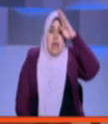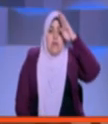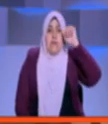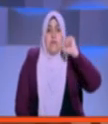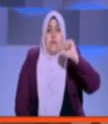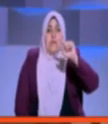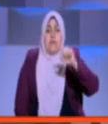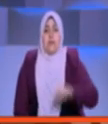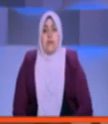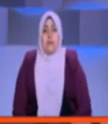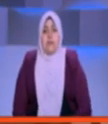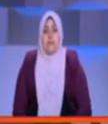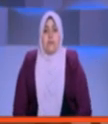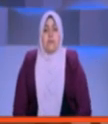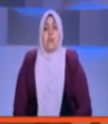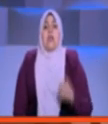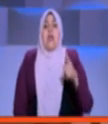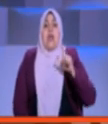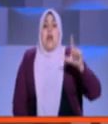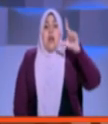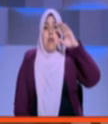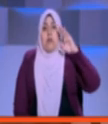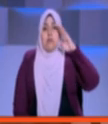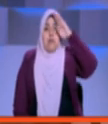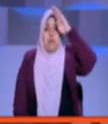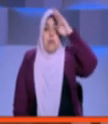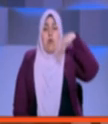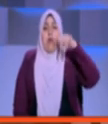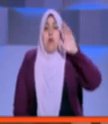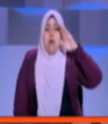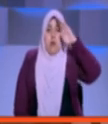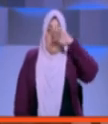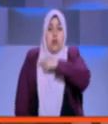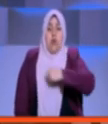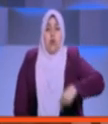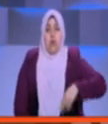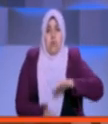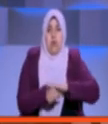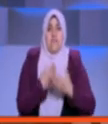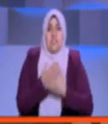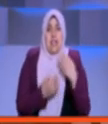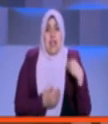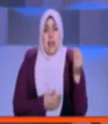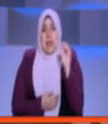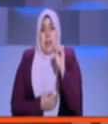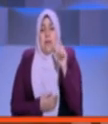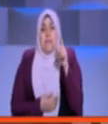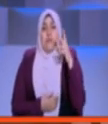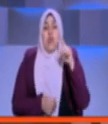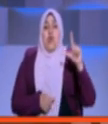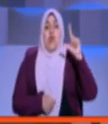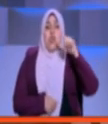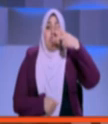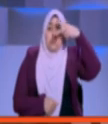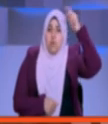مراسم تكليف الرئيس العراقي برهم صالح لرئيس الحكومة المكلف الجديد مصطفى الكاظمي رئيس جهاز المخابرات العراقية الأسبق